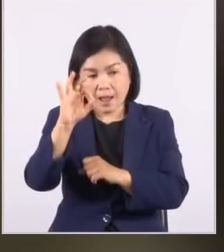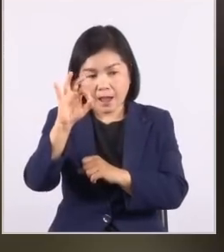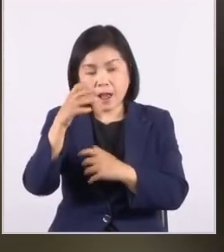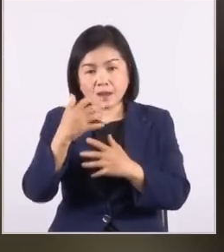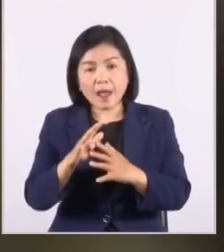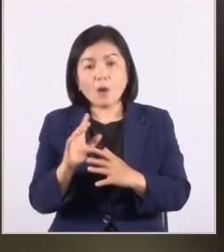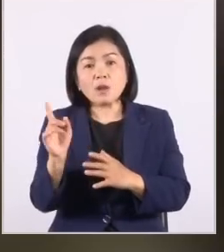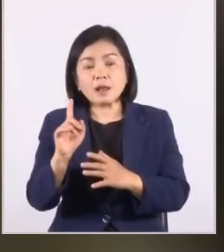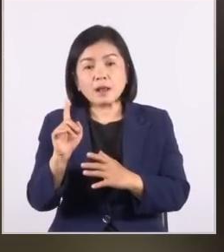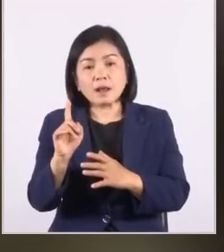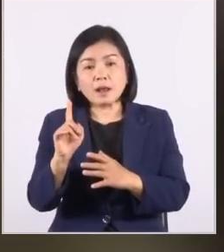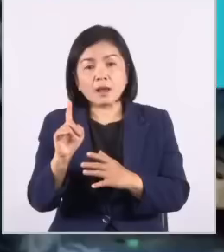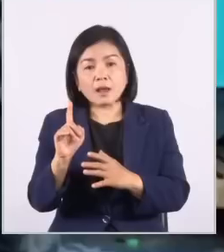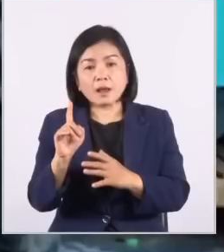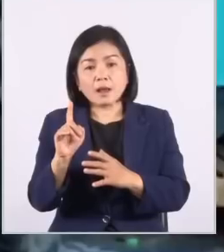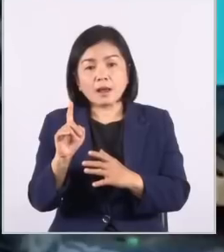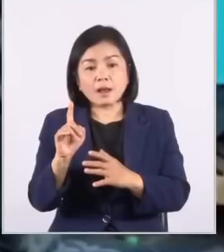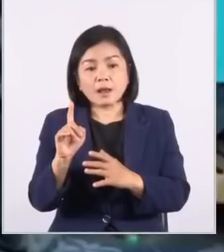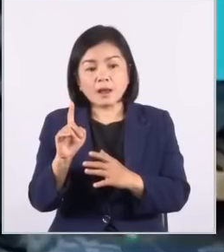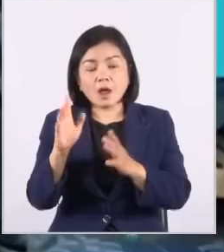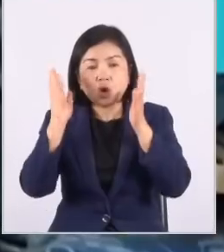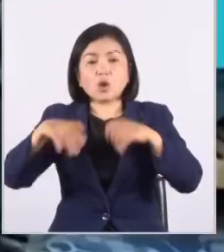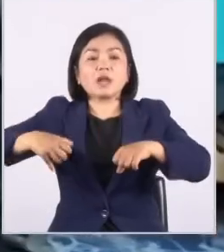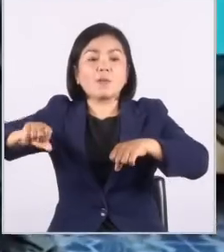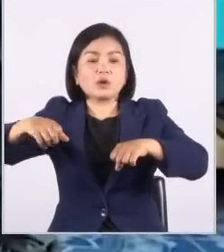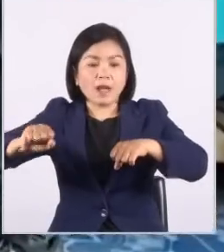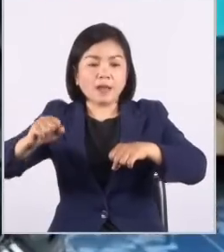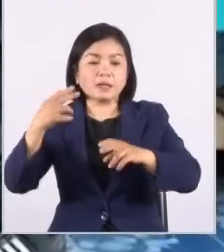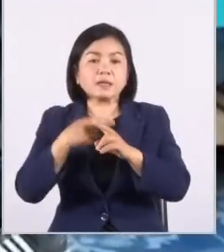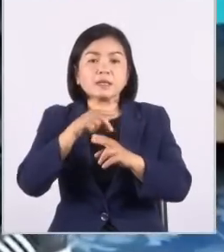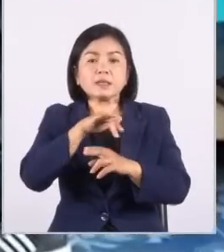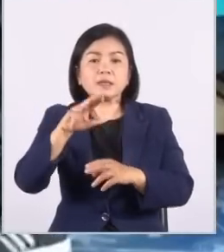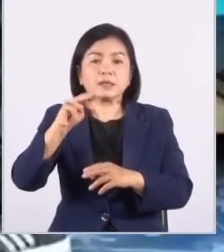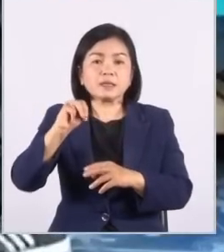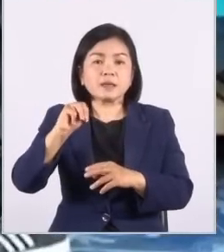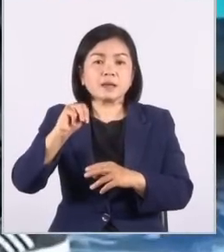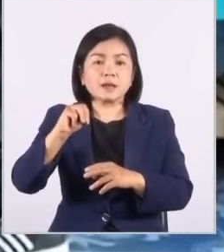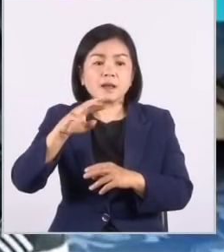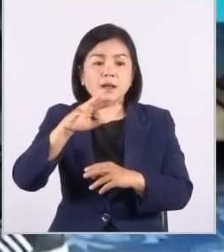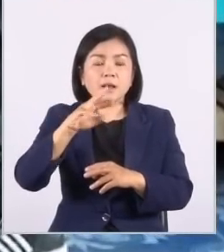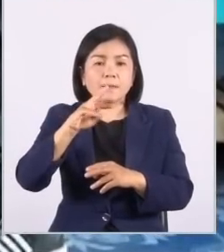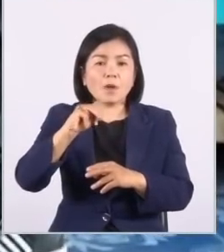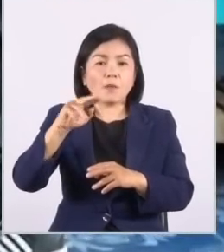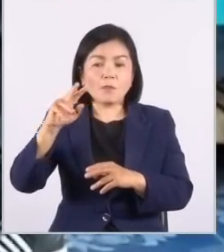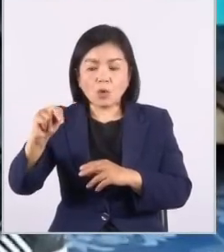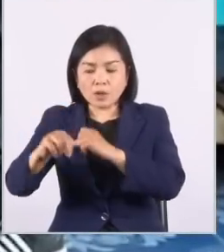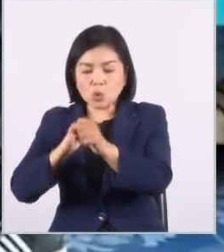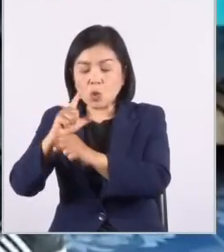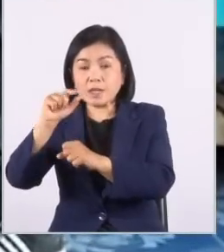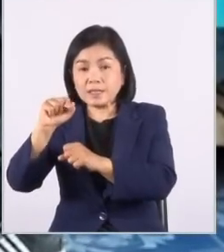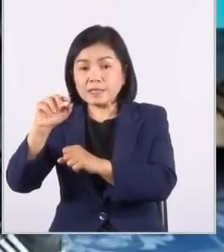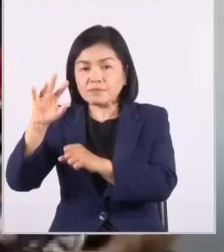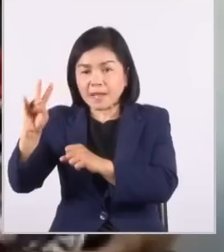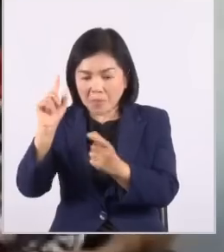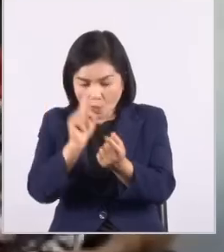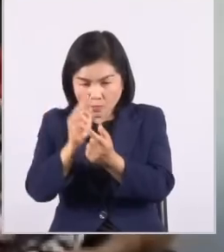คนขับขับขี่ส่งพัสดุเนี่ยชื่อว่ามนตรีหรือโออายุ27ปีนะคะก็เชิญทั้งคู่เนี่ยมาสอบสวนกันต่อที่โร